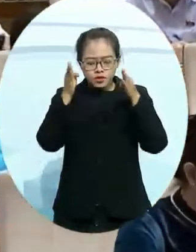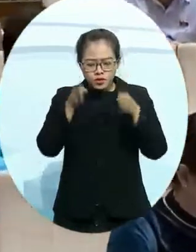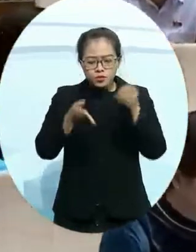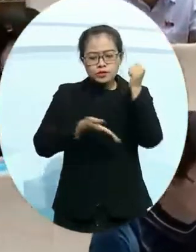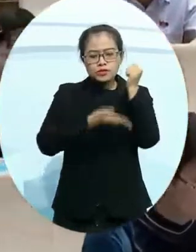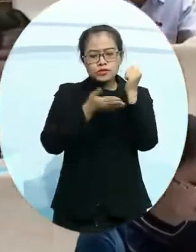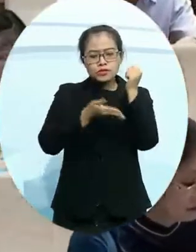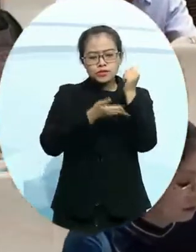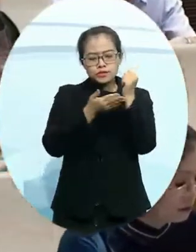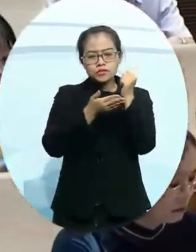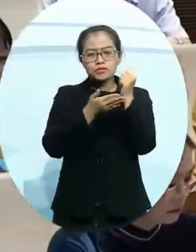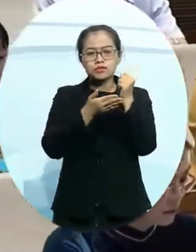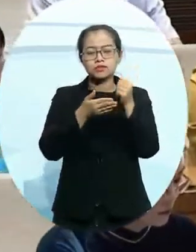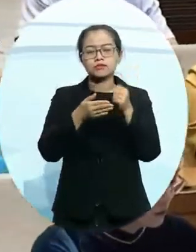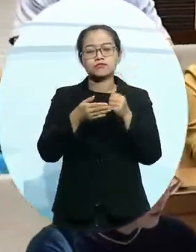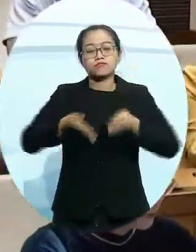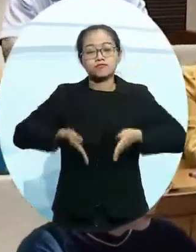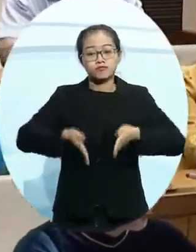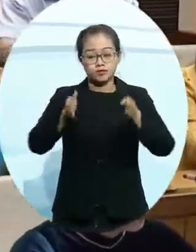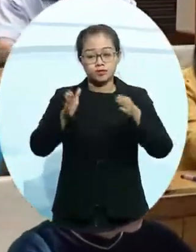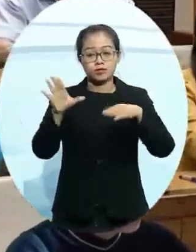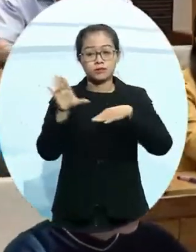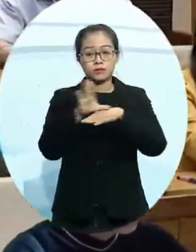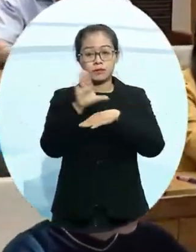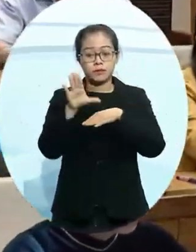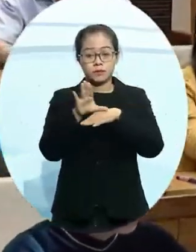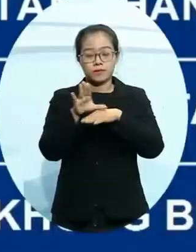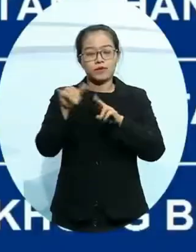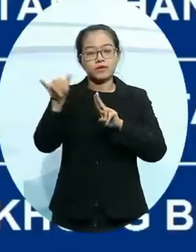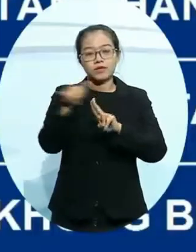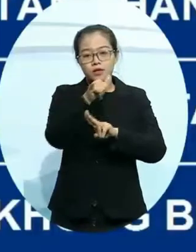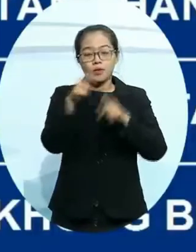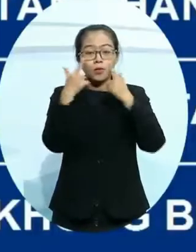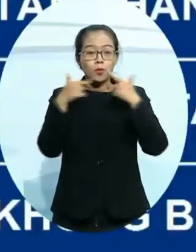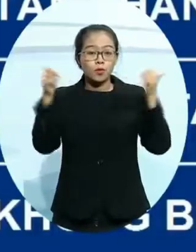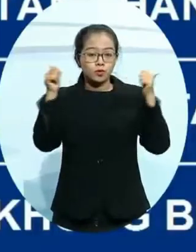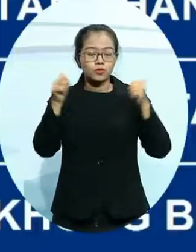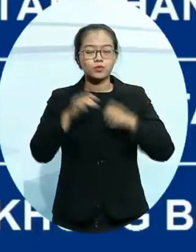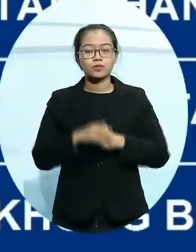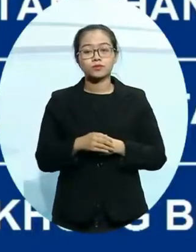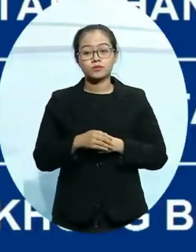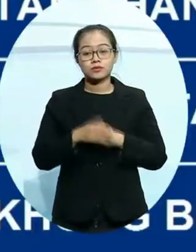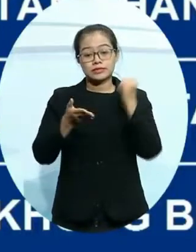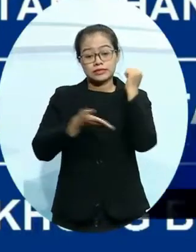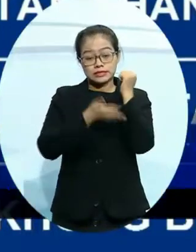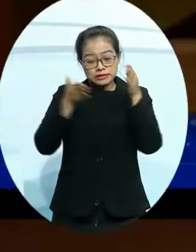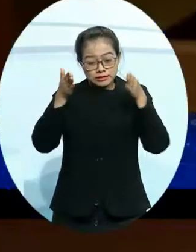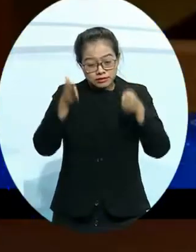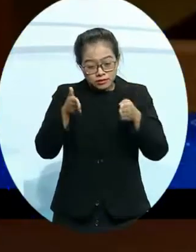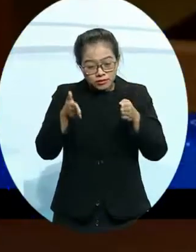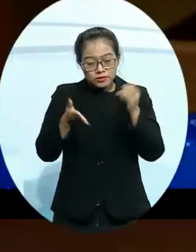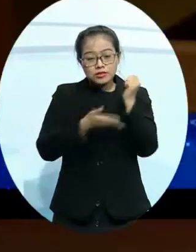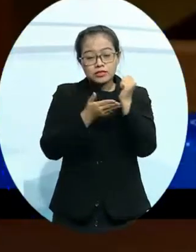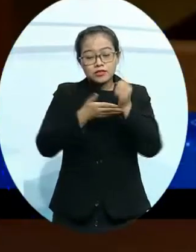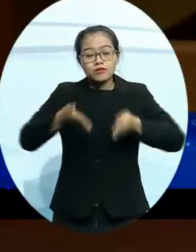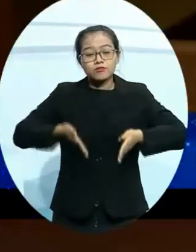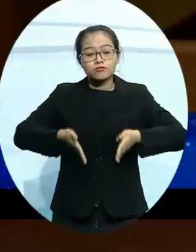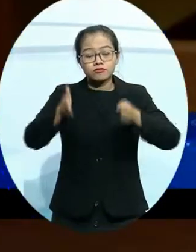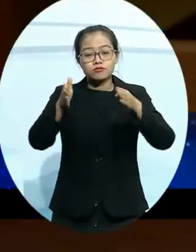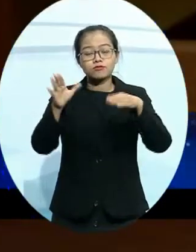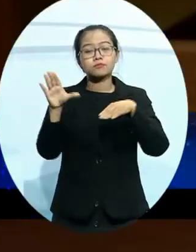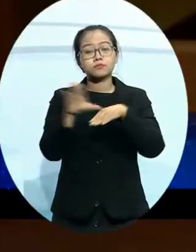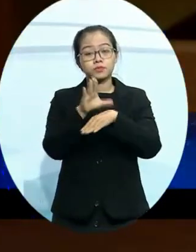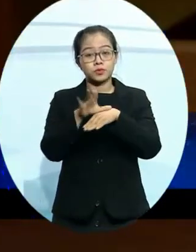chủ trương đầu tư dự án đầu tư xây dựng đường bộ cao tốc Khánh Hòa Buôn Ma Thuột giai đoạn 1, nghị quyết về chủ trương đầu tư dự án đầu tư xây dựng đường bộ cao